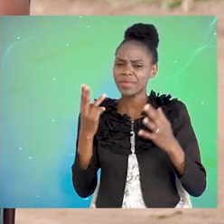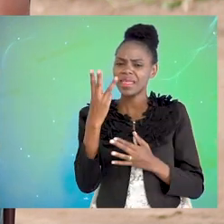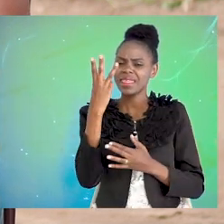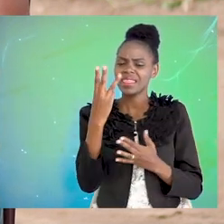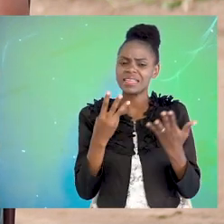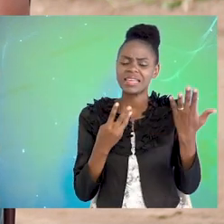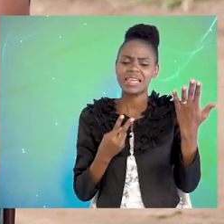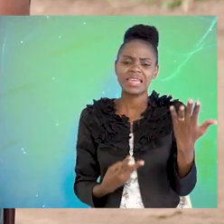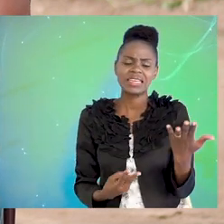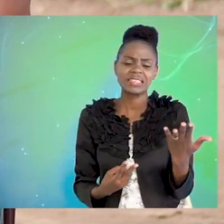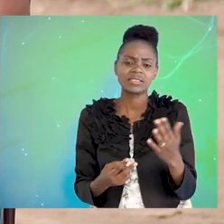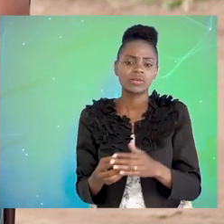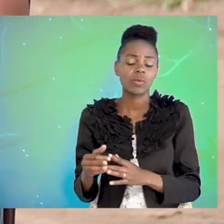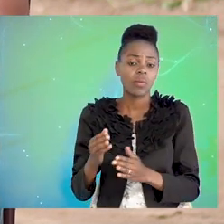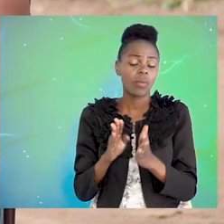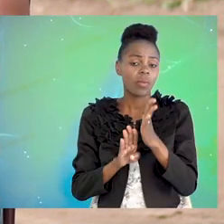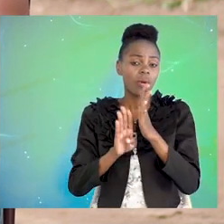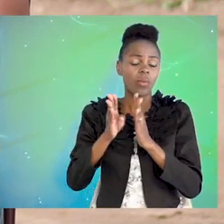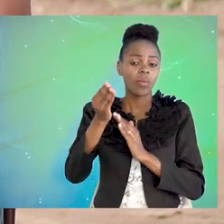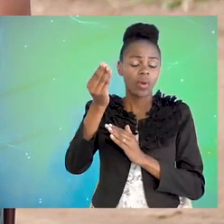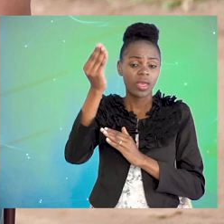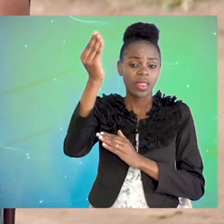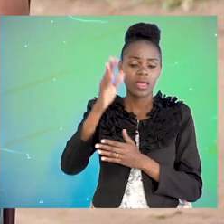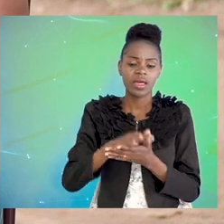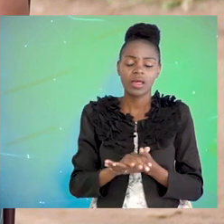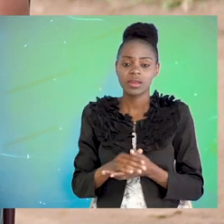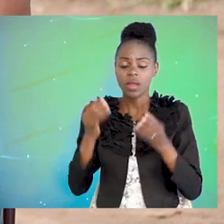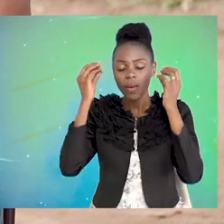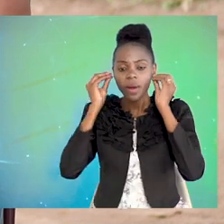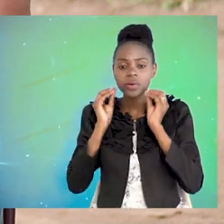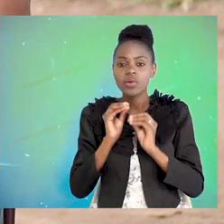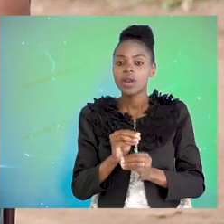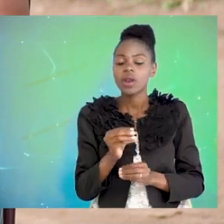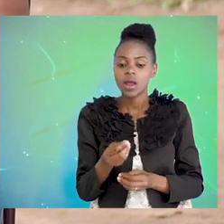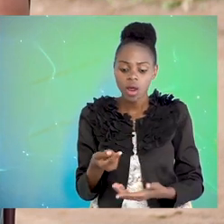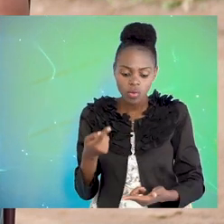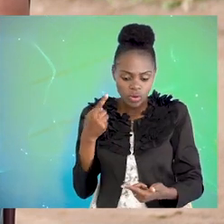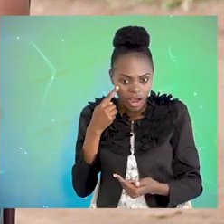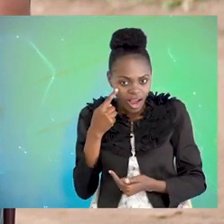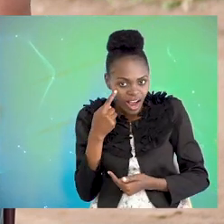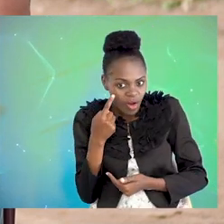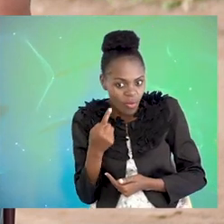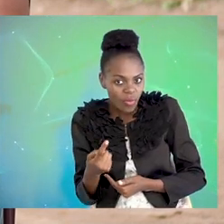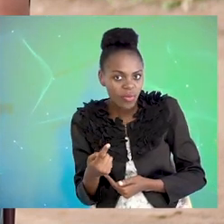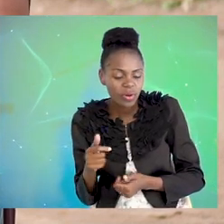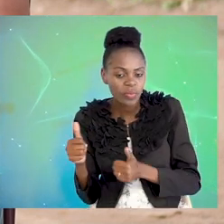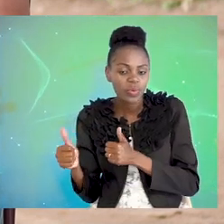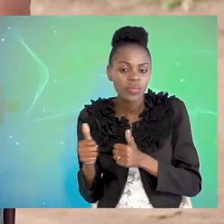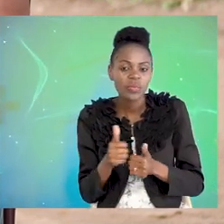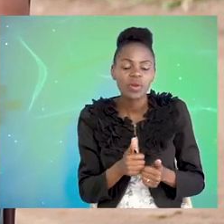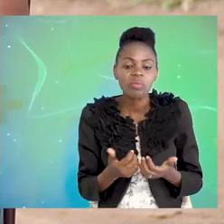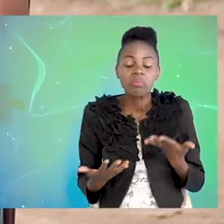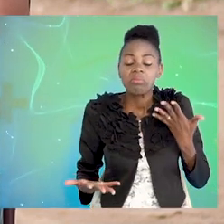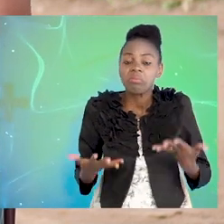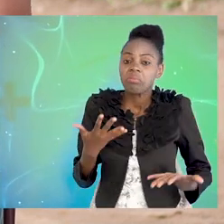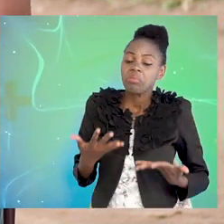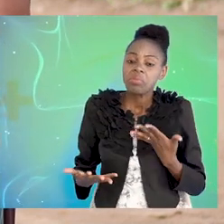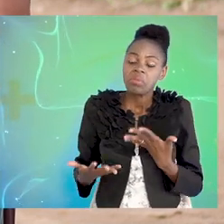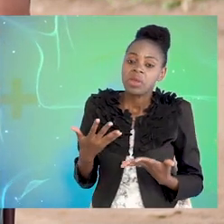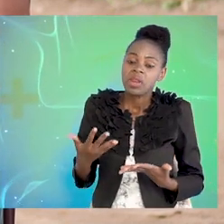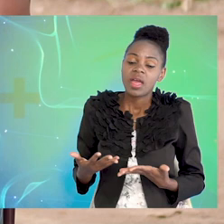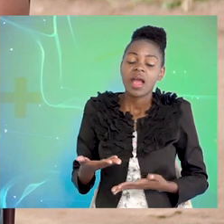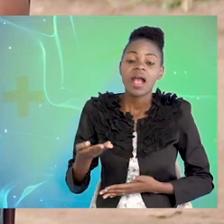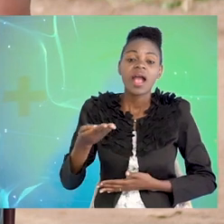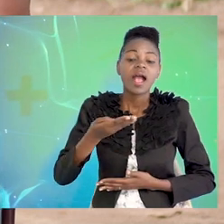degrees kumakwera. Ndipamene madokota amanena zokuti akaeze ngatati akapeze futi akumukaikira ndi akaeze